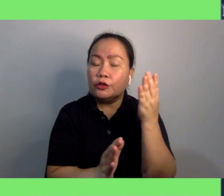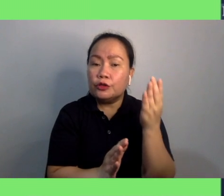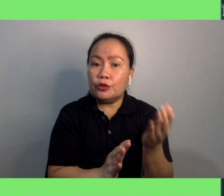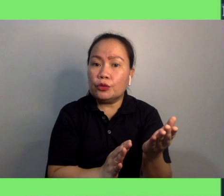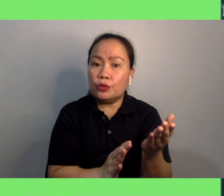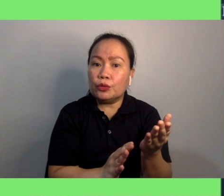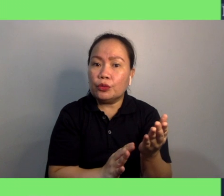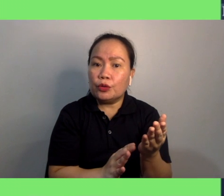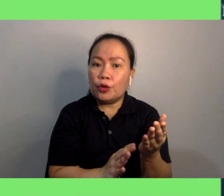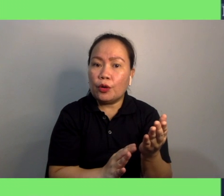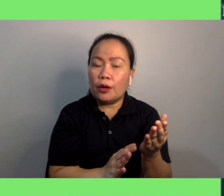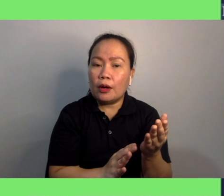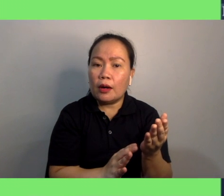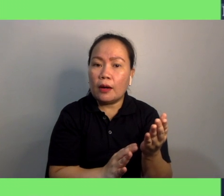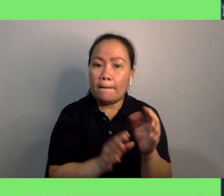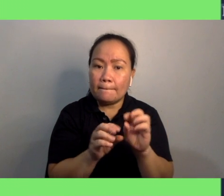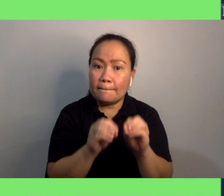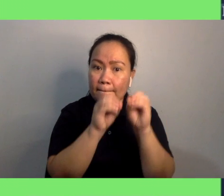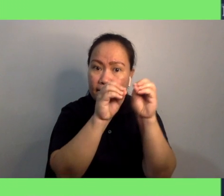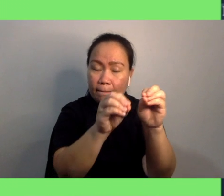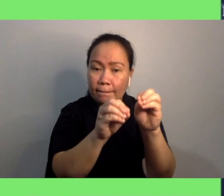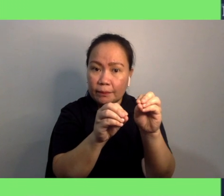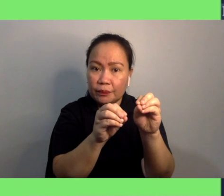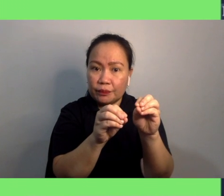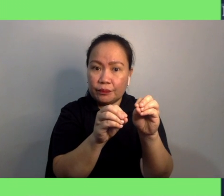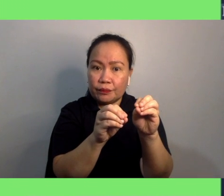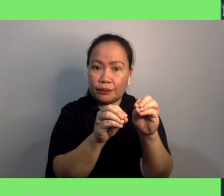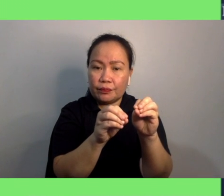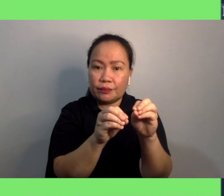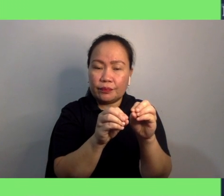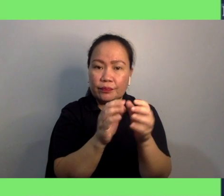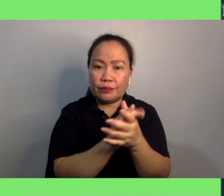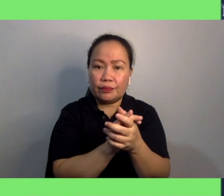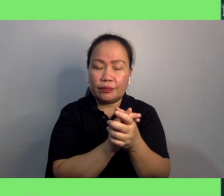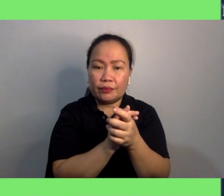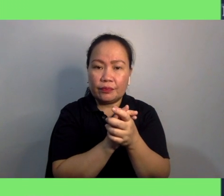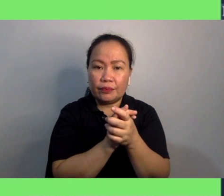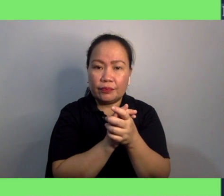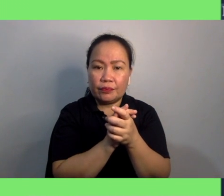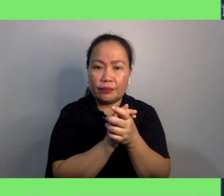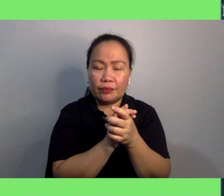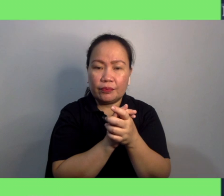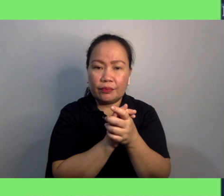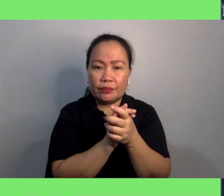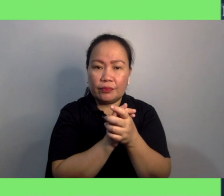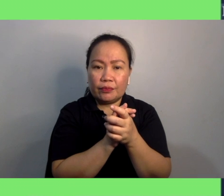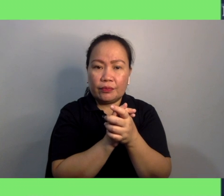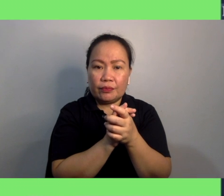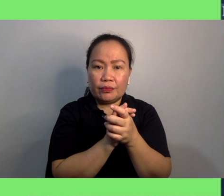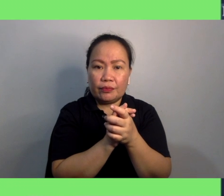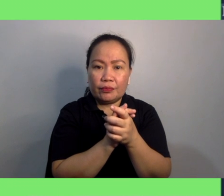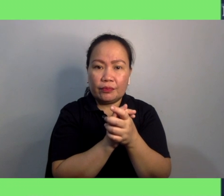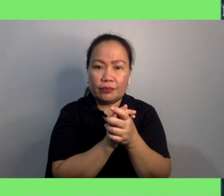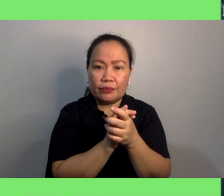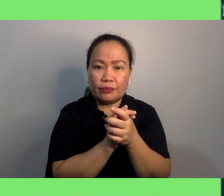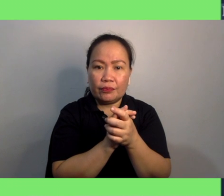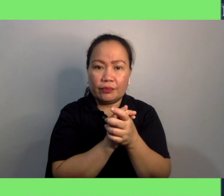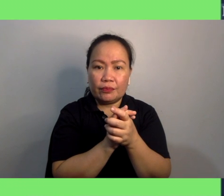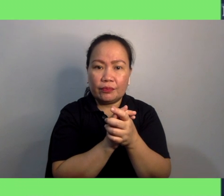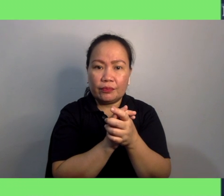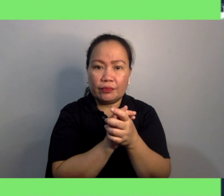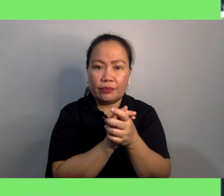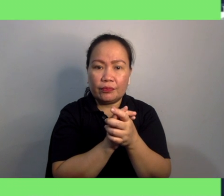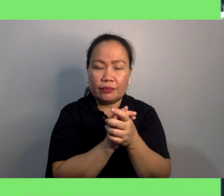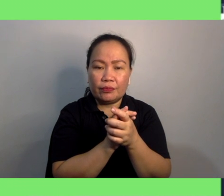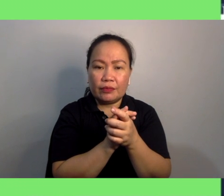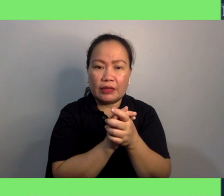to place the protractor doon sa index po, ay yung index ng protractor ilalagay po natin dun sa